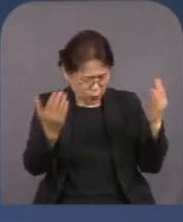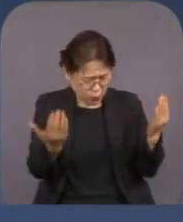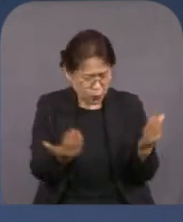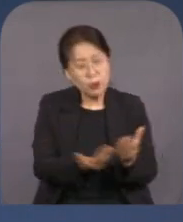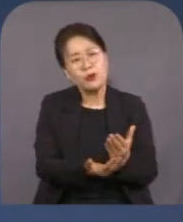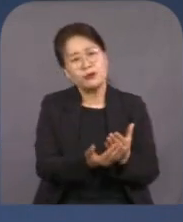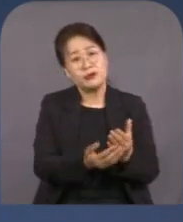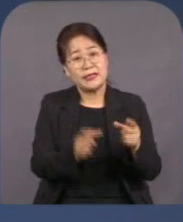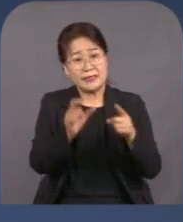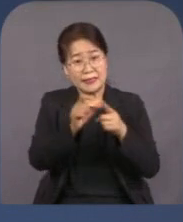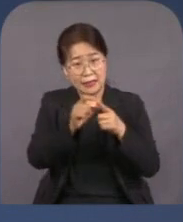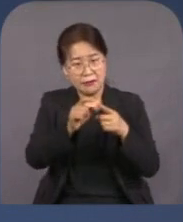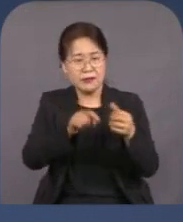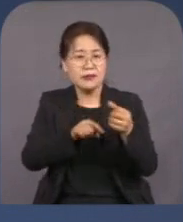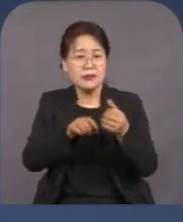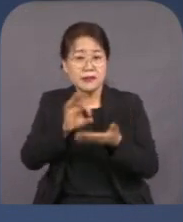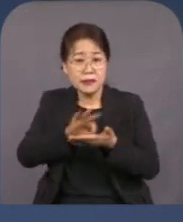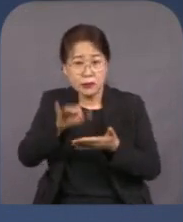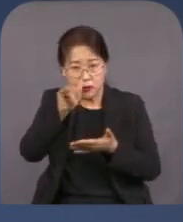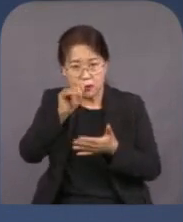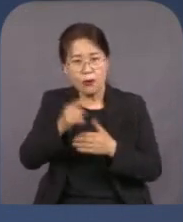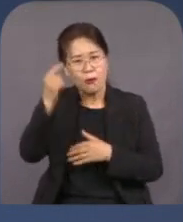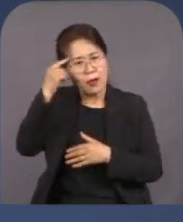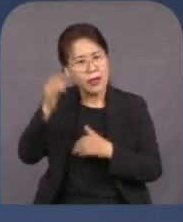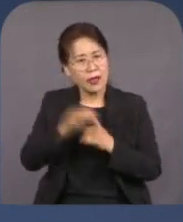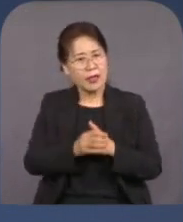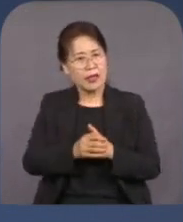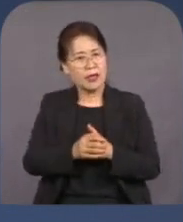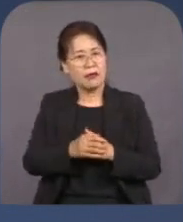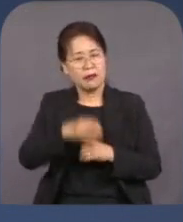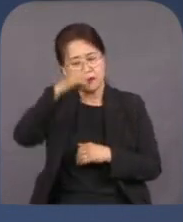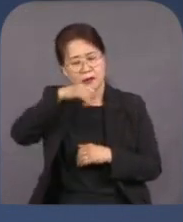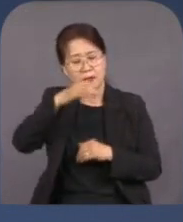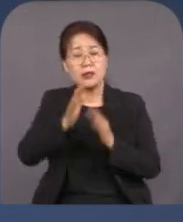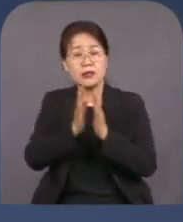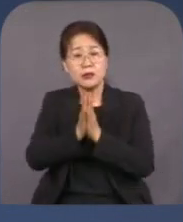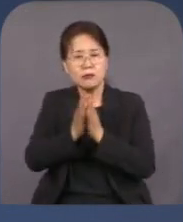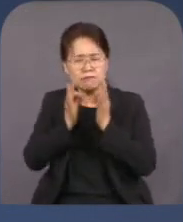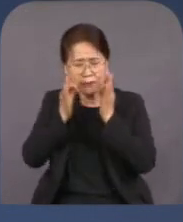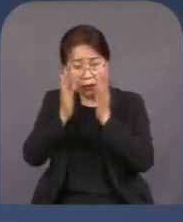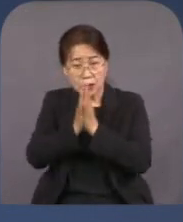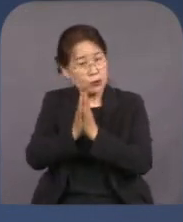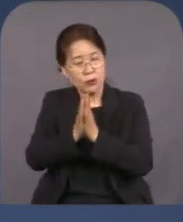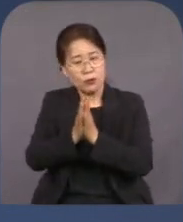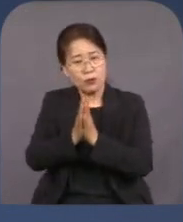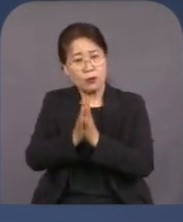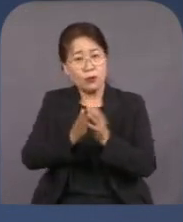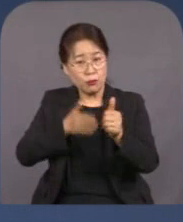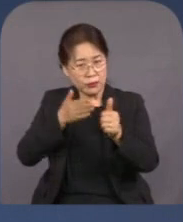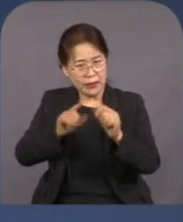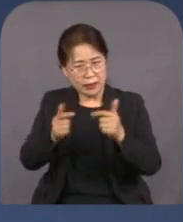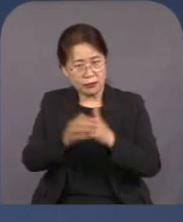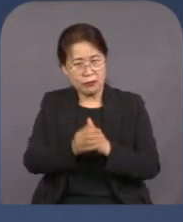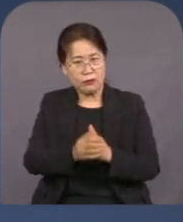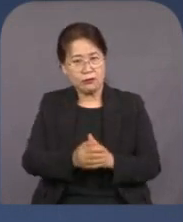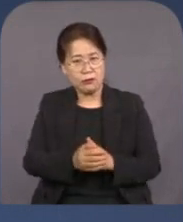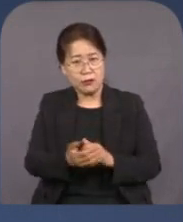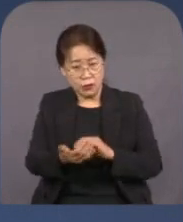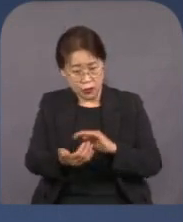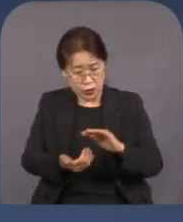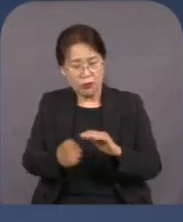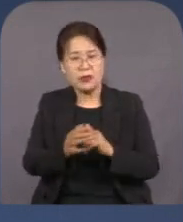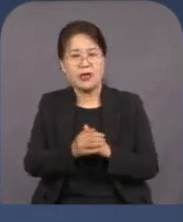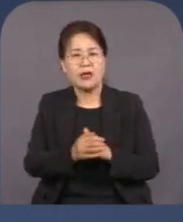관형사를 붙이고 있다는 거예요 그래서 그냥 기도와 간구를 하라고 말하는게 아니라 그 앞에 뭐라고 말합니까 모든